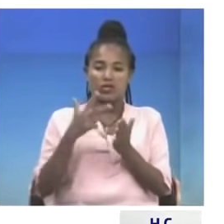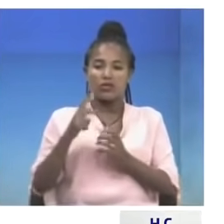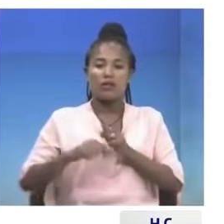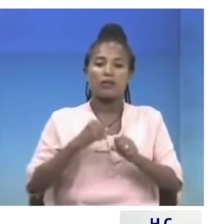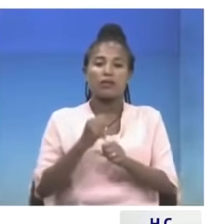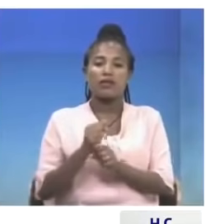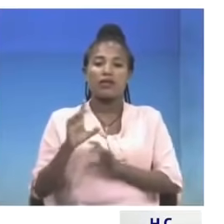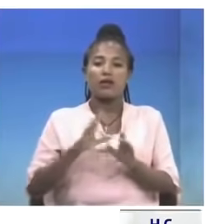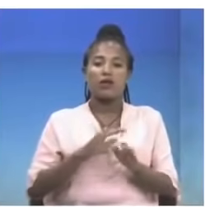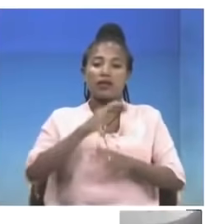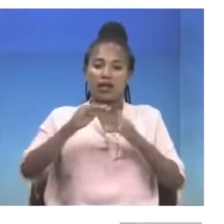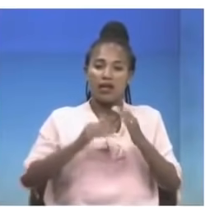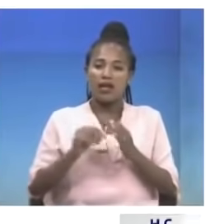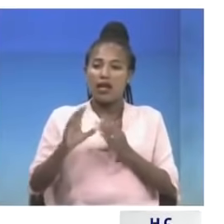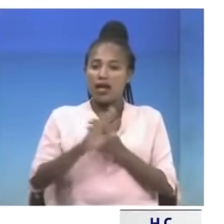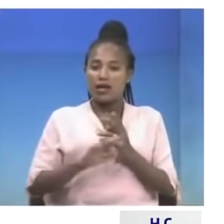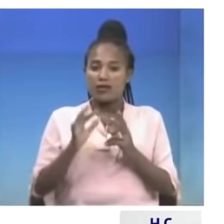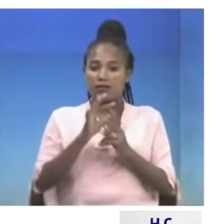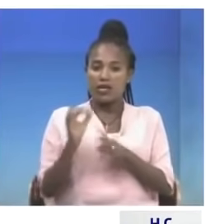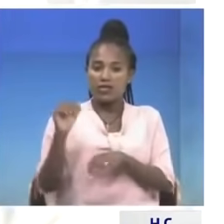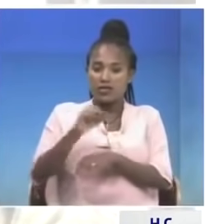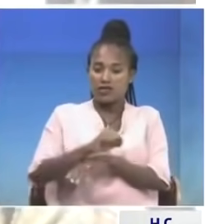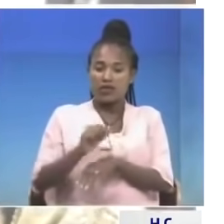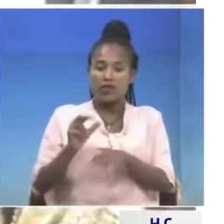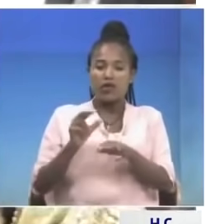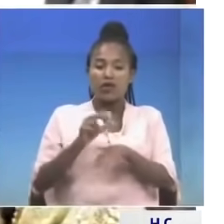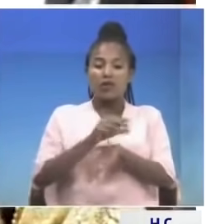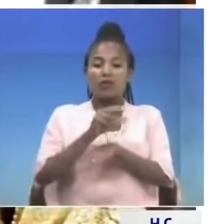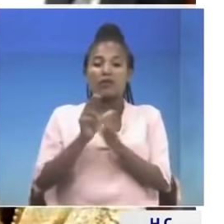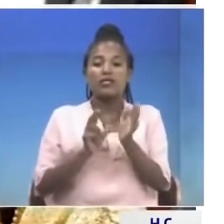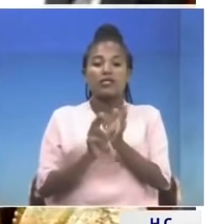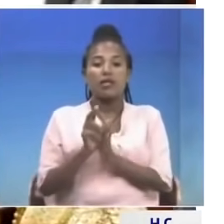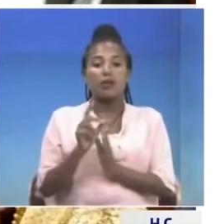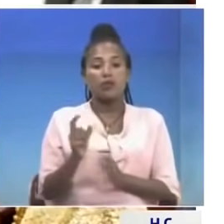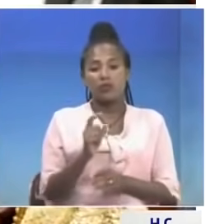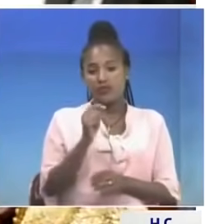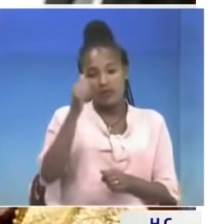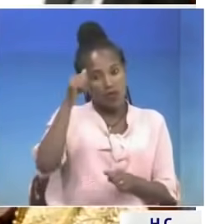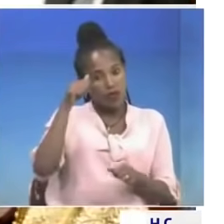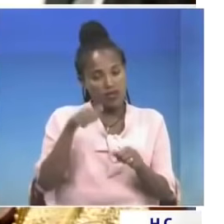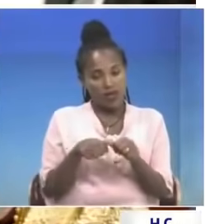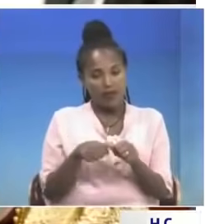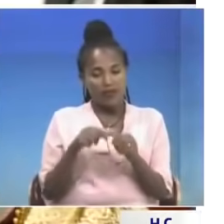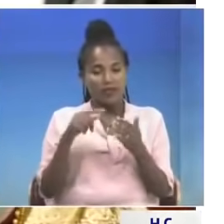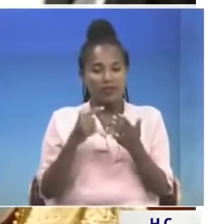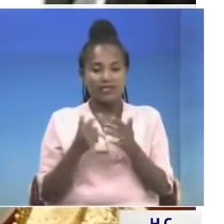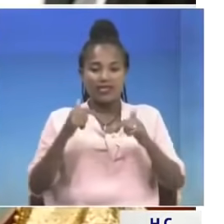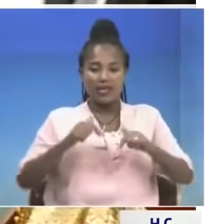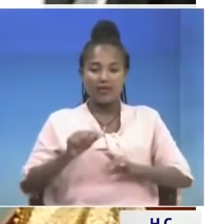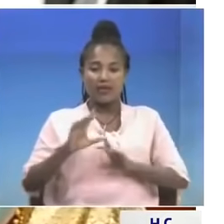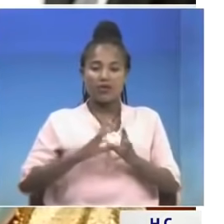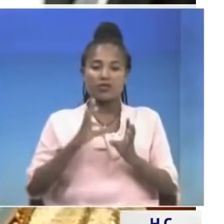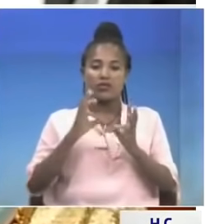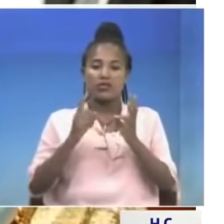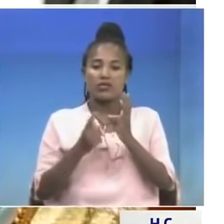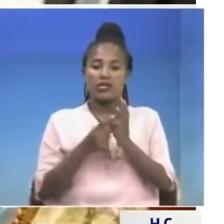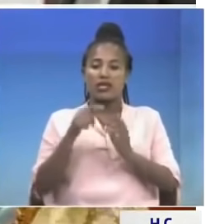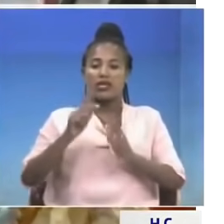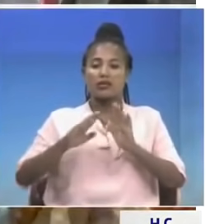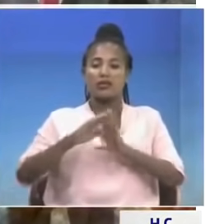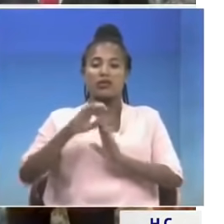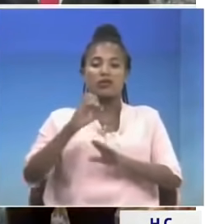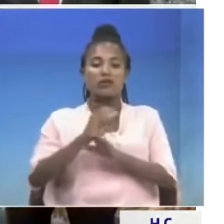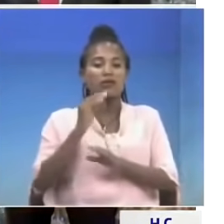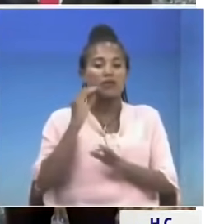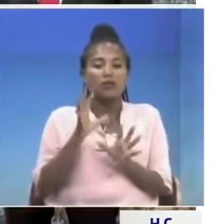ዓ.ም የተካሄደውን አጠቃላይ ሀገራዊ ምርጫ ያሸነፈው ብልጽግና ፓርቲ መሆኑ ይታወሳል። በዚህም ዛሬ በተካሄደው ስድስተኛው የህዝብ ተወካዮች